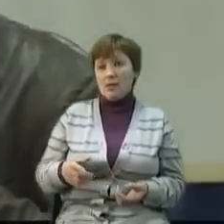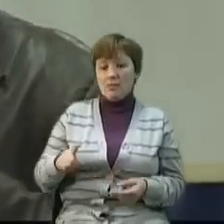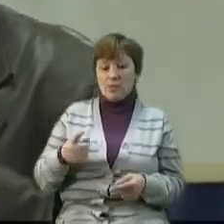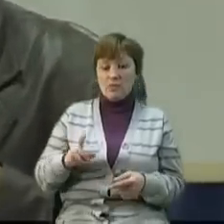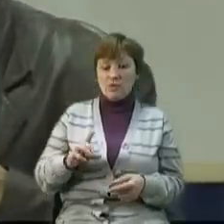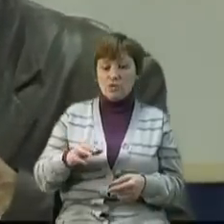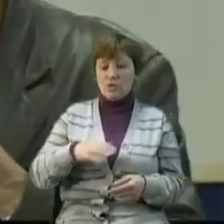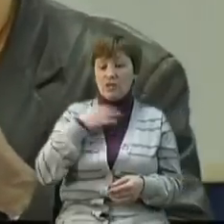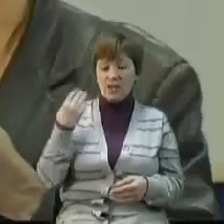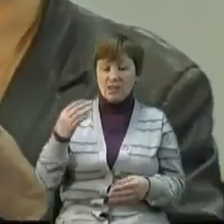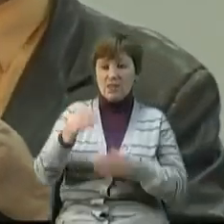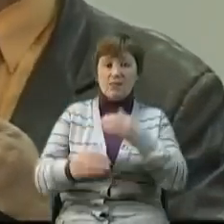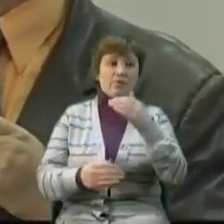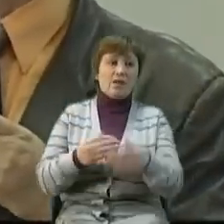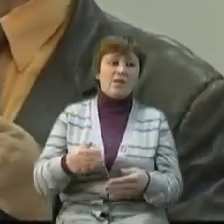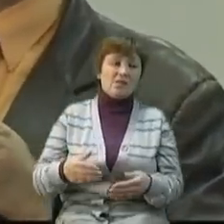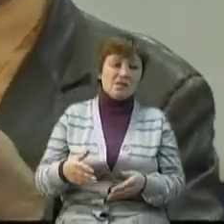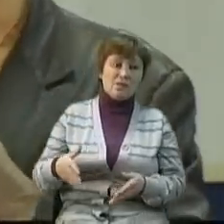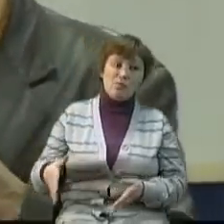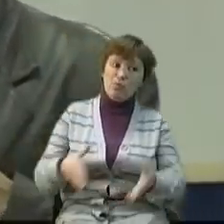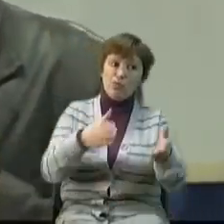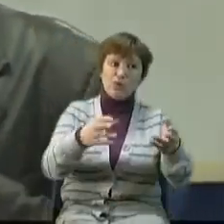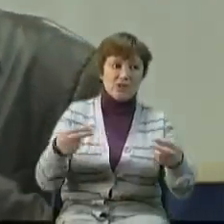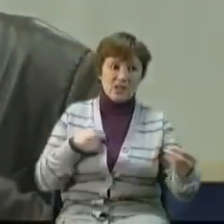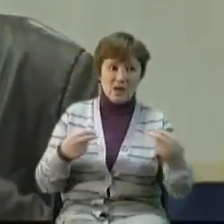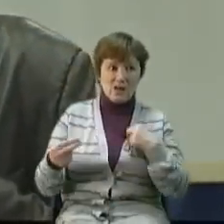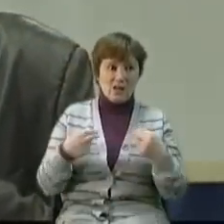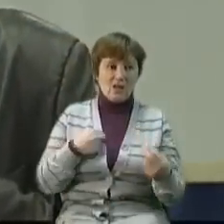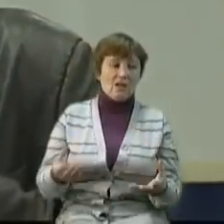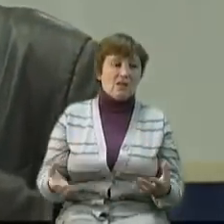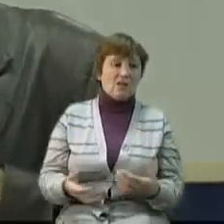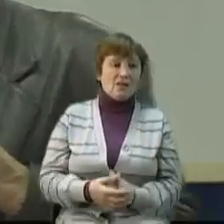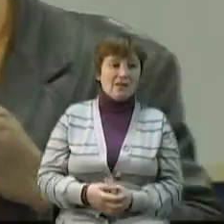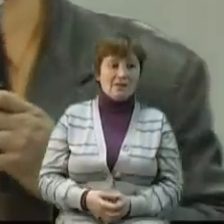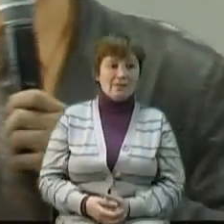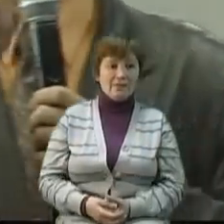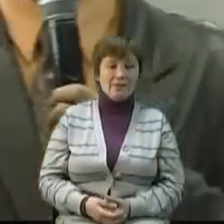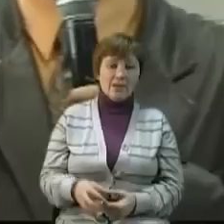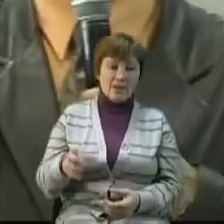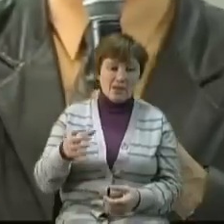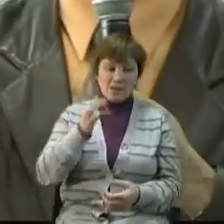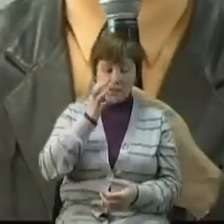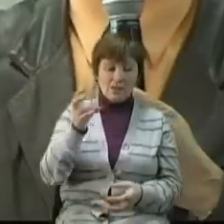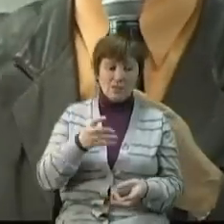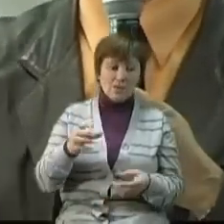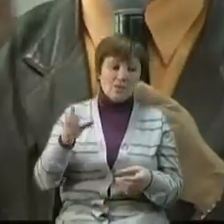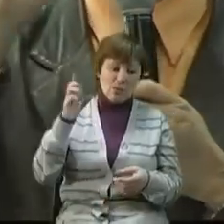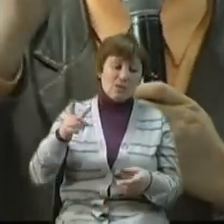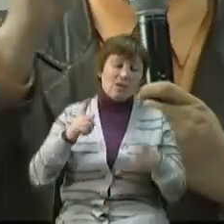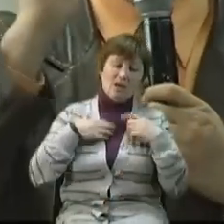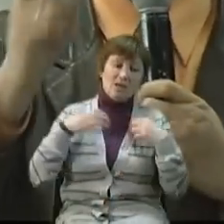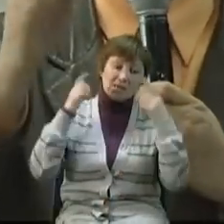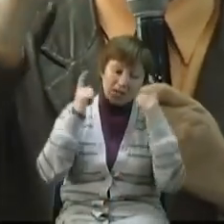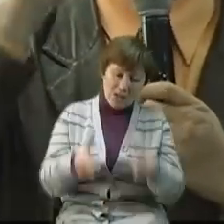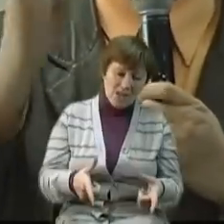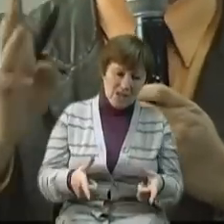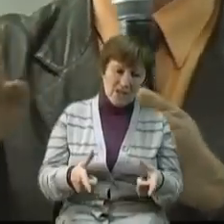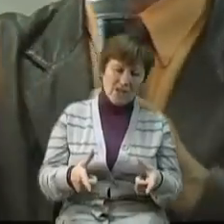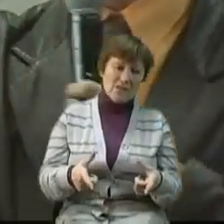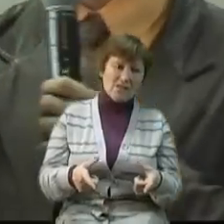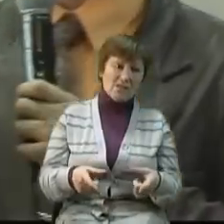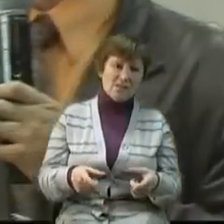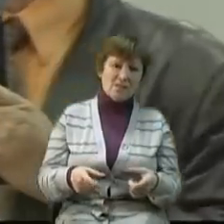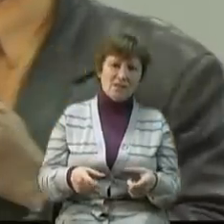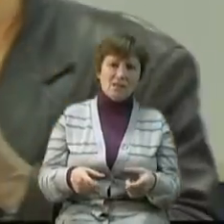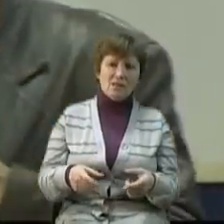нужно покаяться и сказать: Господи, я согласен пройти, сесть в этот первый класс, второй год и